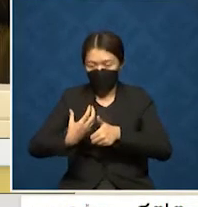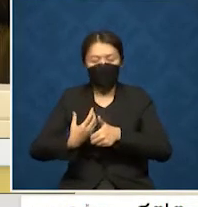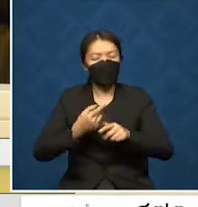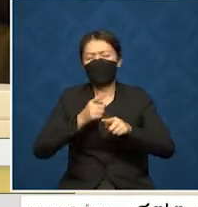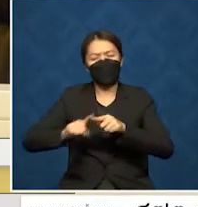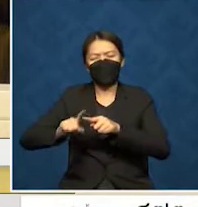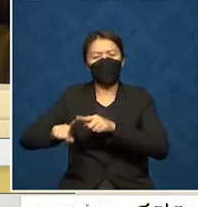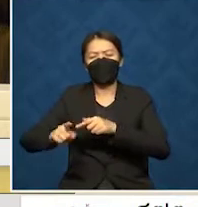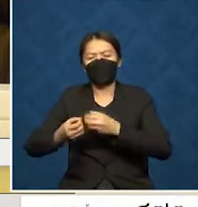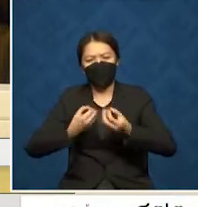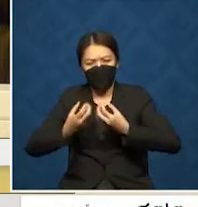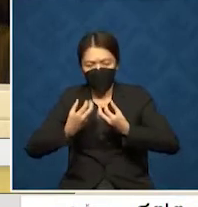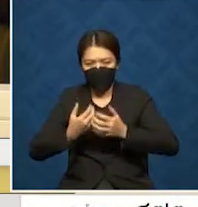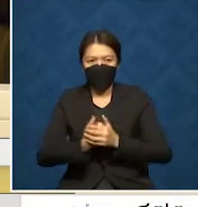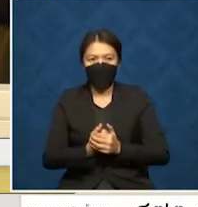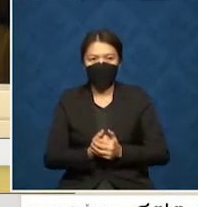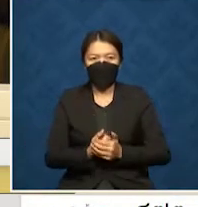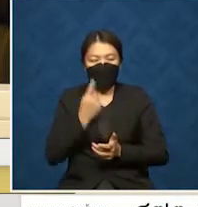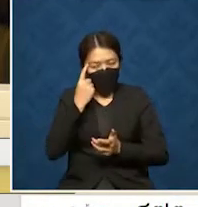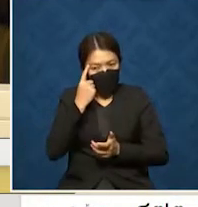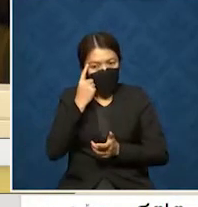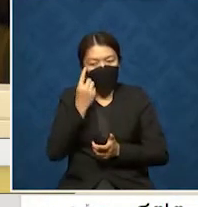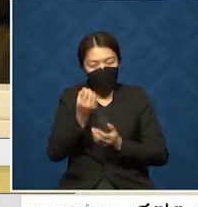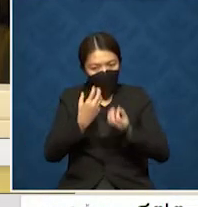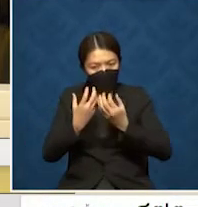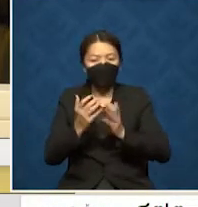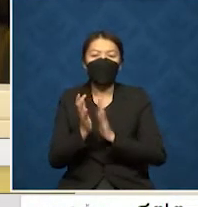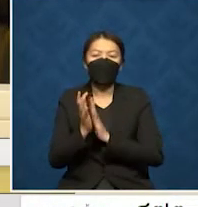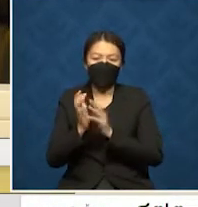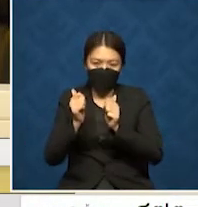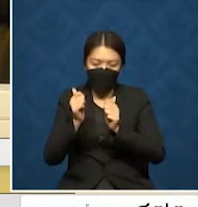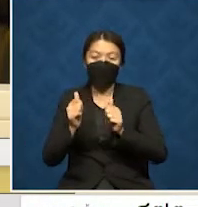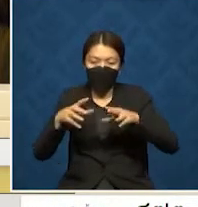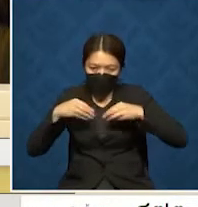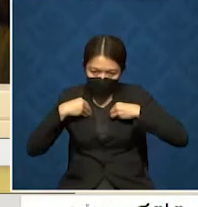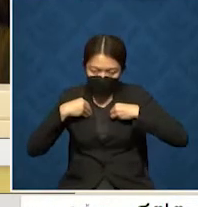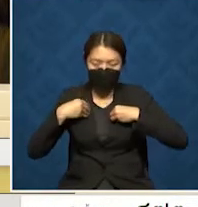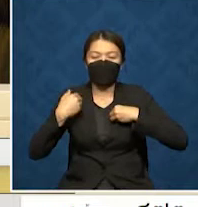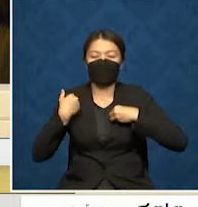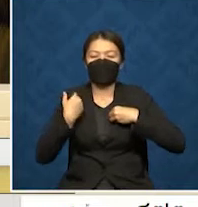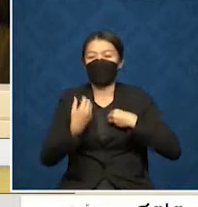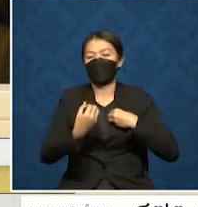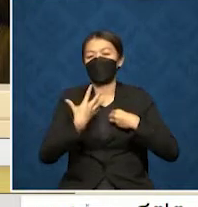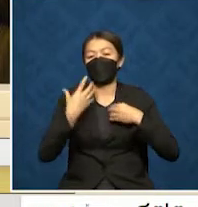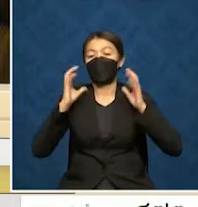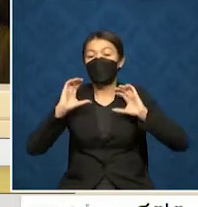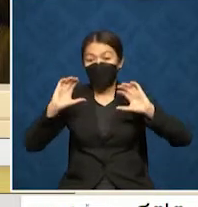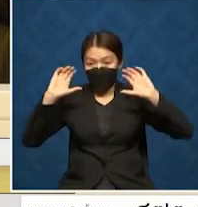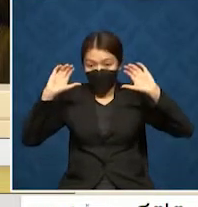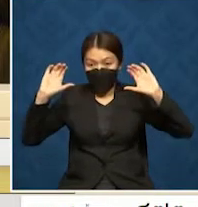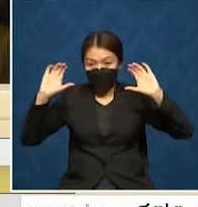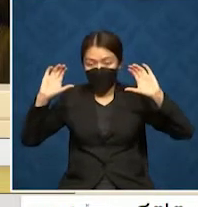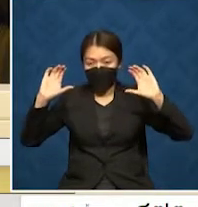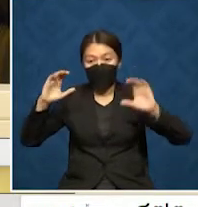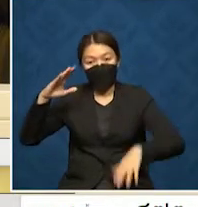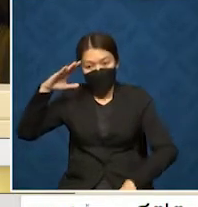างมีสิ่งที่เห็นด้วยและชื่นชมที่ท่านได้บอกว่าข้าราชการ